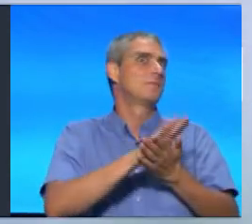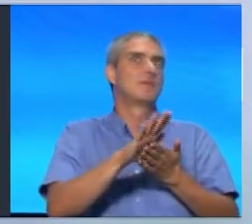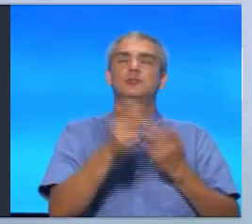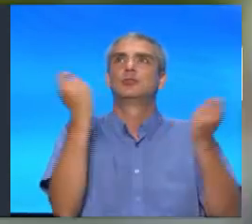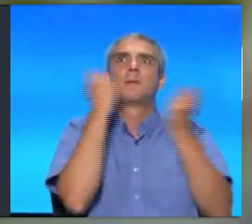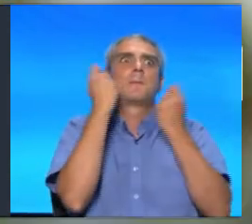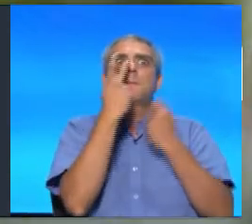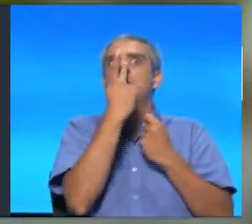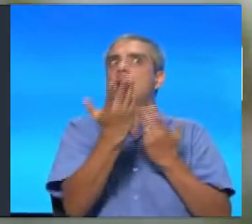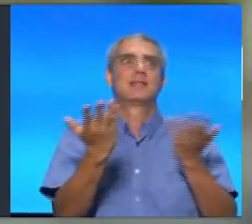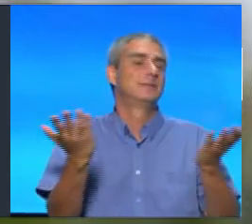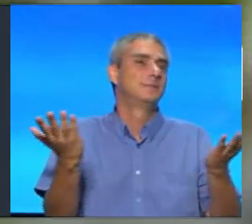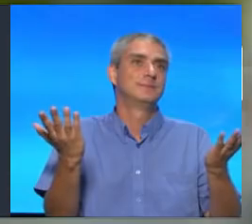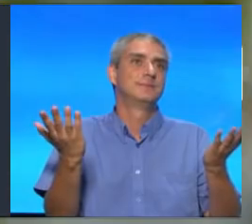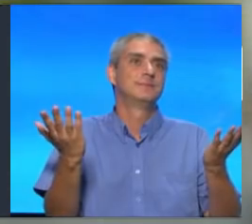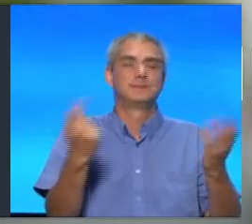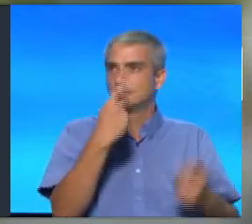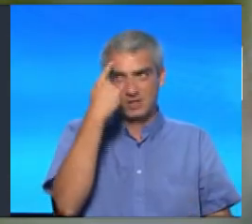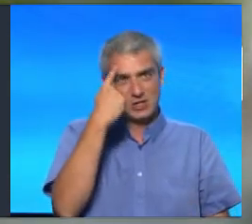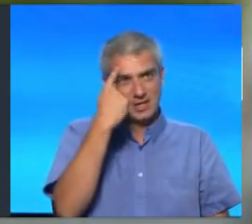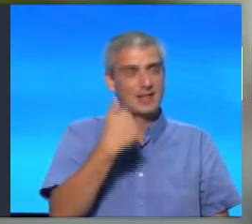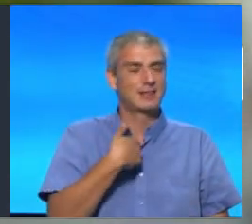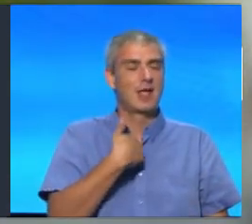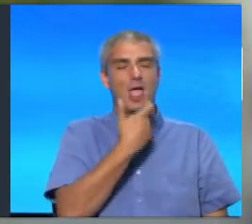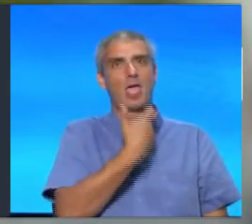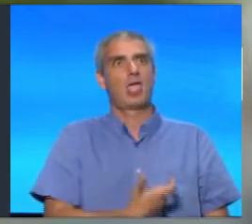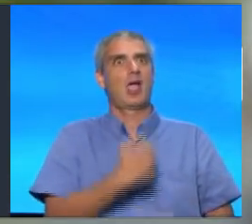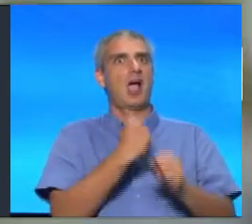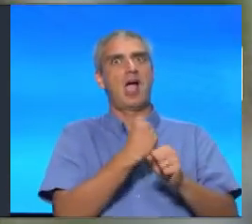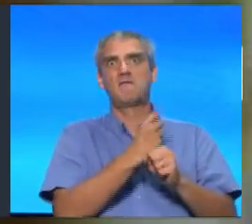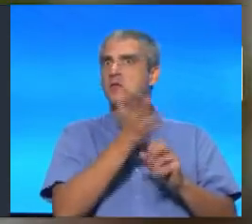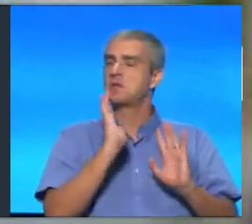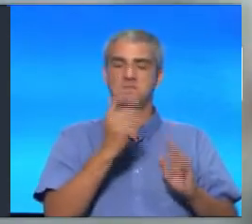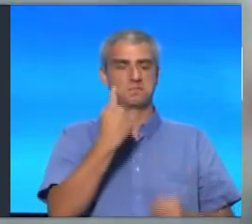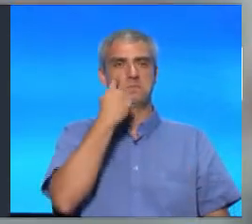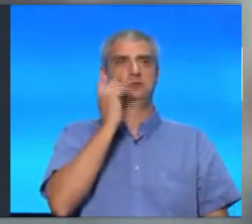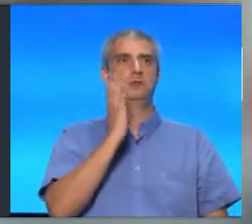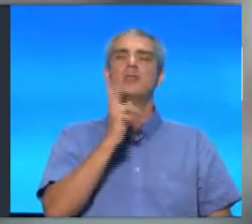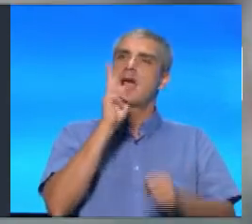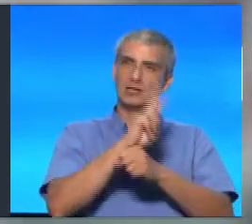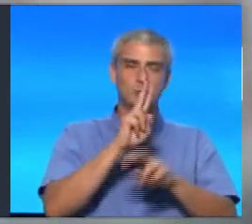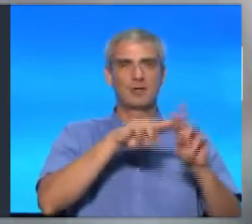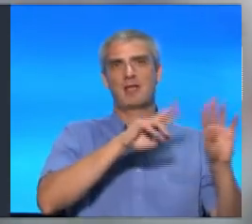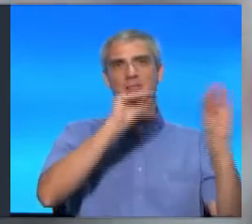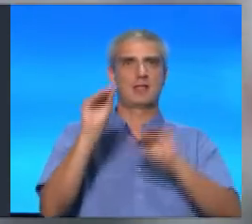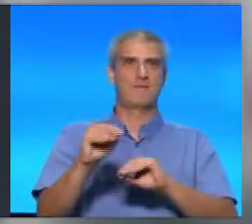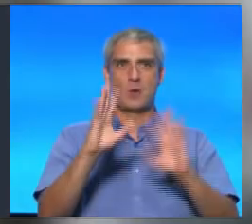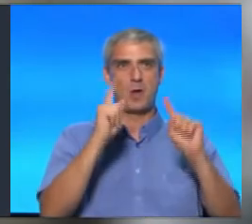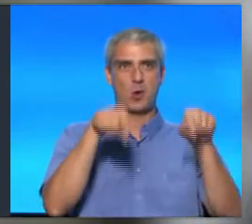מדהים את יודעת, אני משתאה מהעבודה שלהם, מאוד מאוד מרשים. טוב, חסות ונעבור לחום אצלנו, מיד.